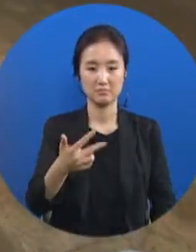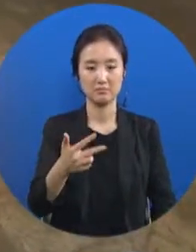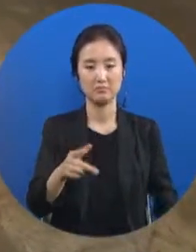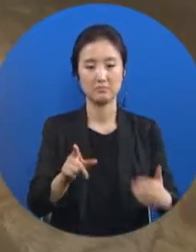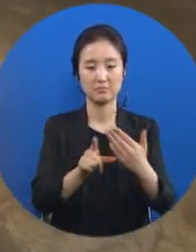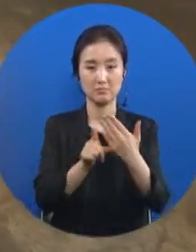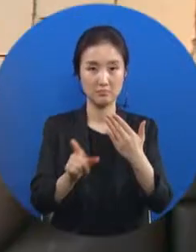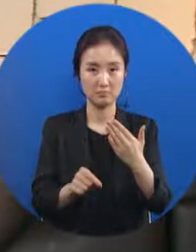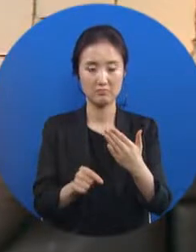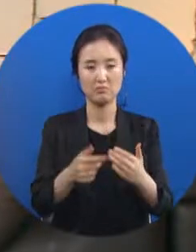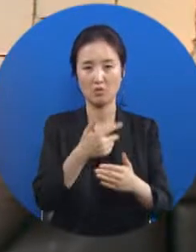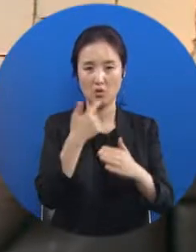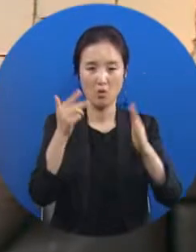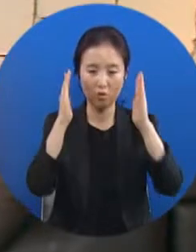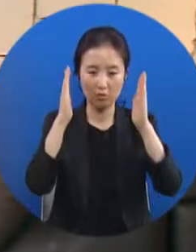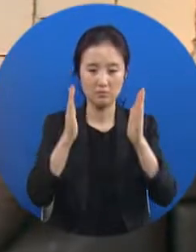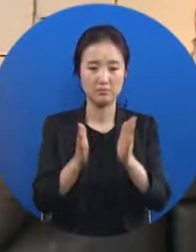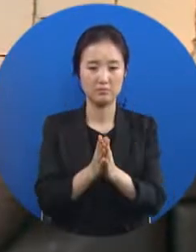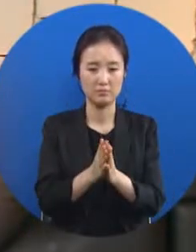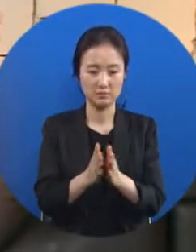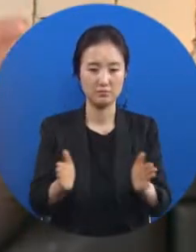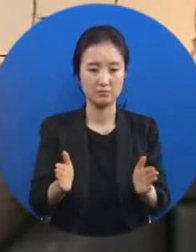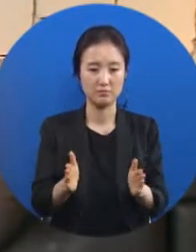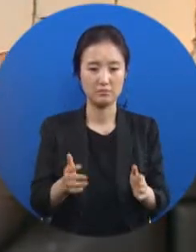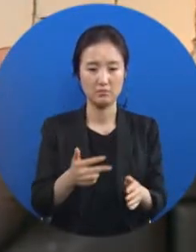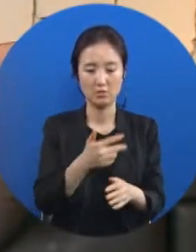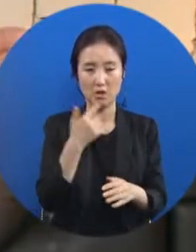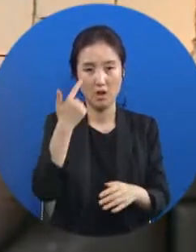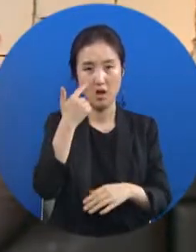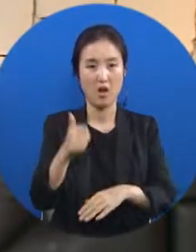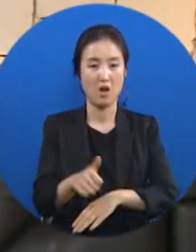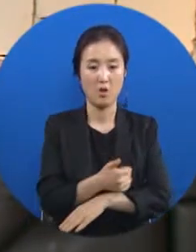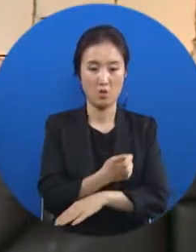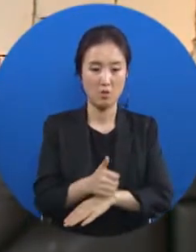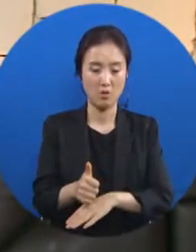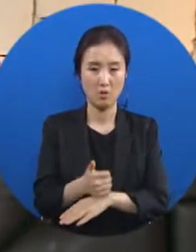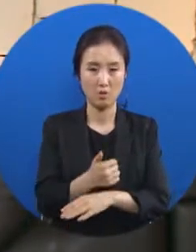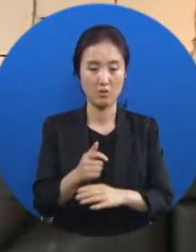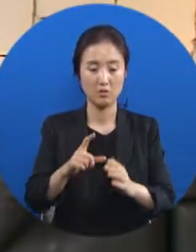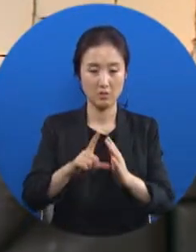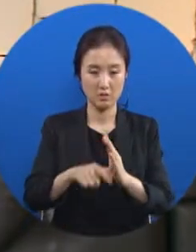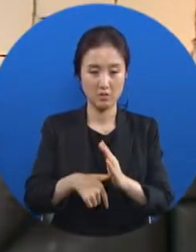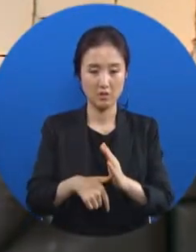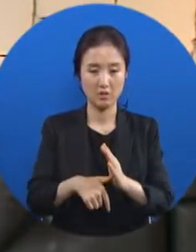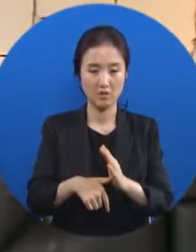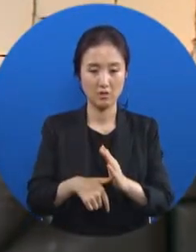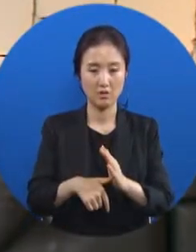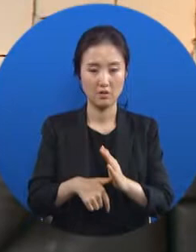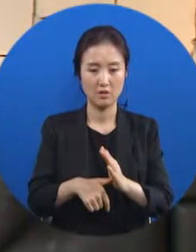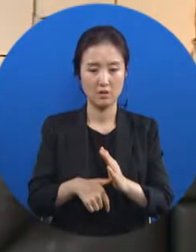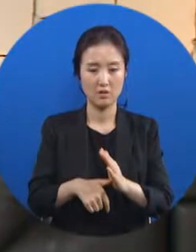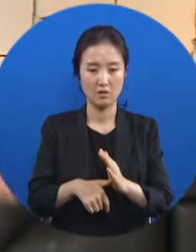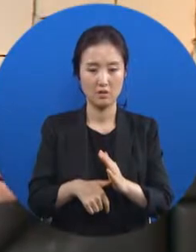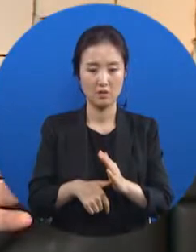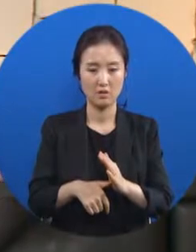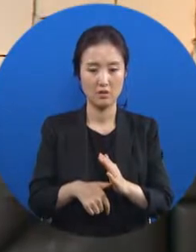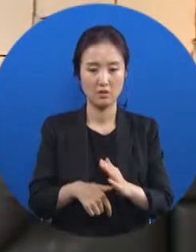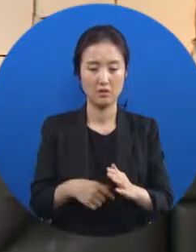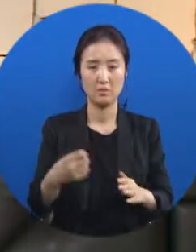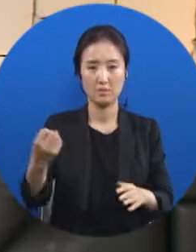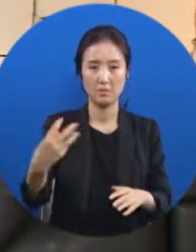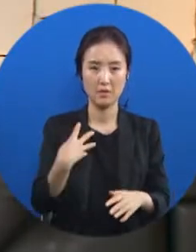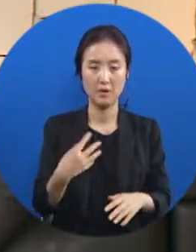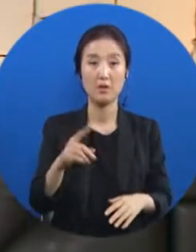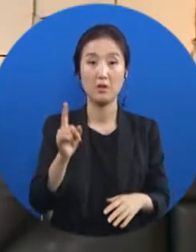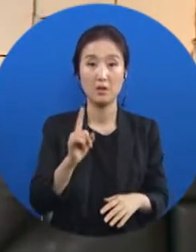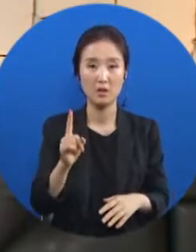공부를 시작을 했어요. 진짜 영어학원을 갔는데 영어학원에서 나는 너 같은 학생을 본